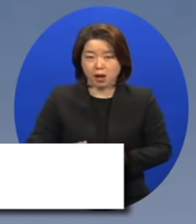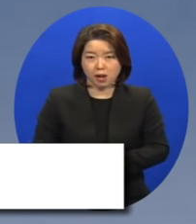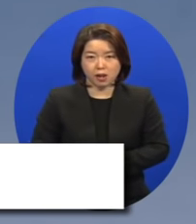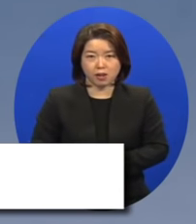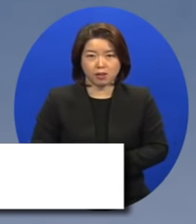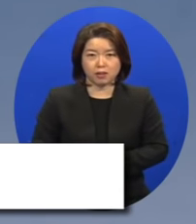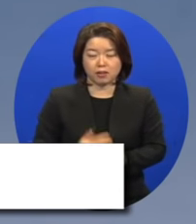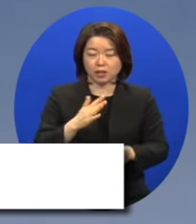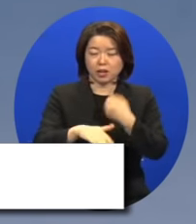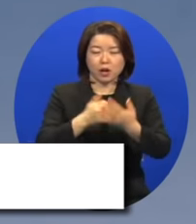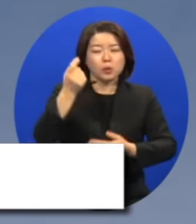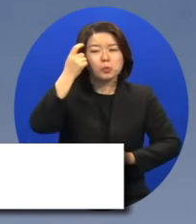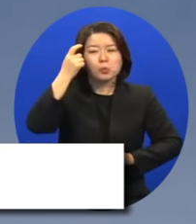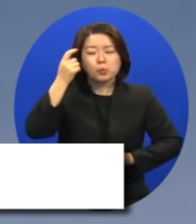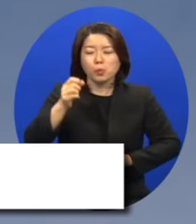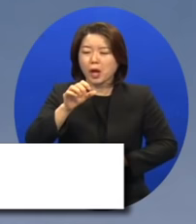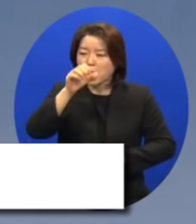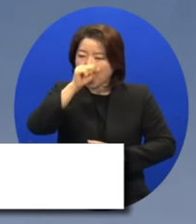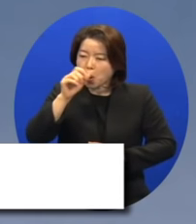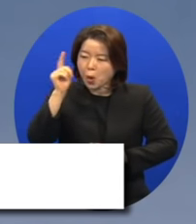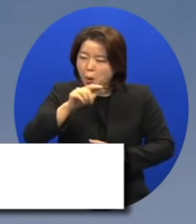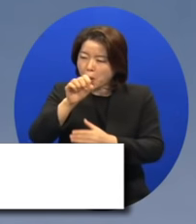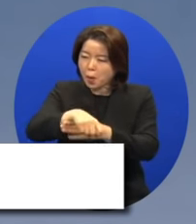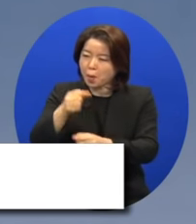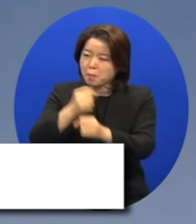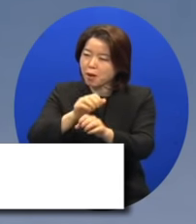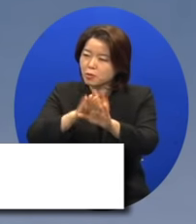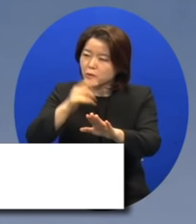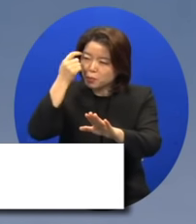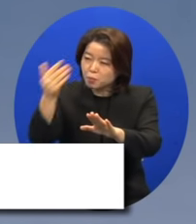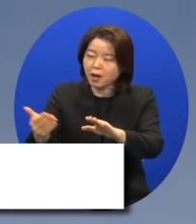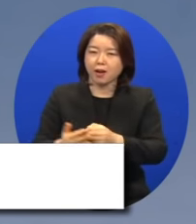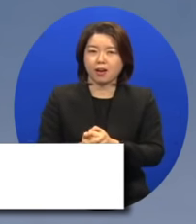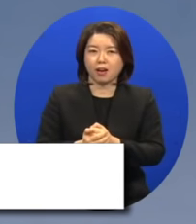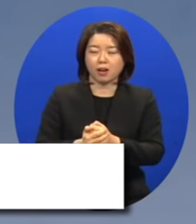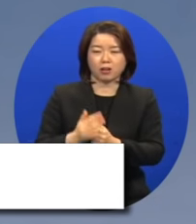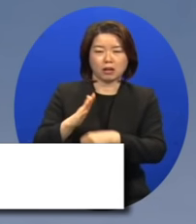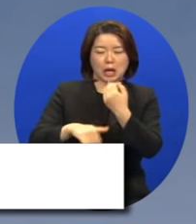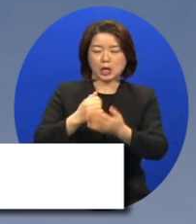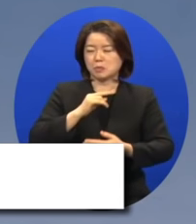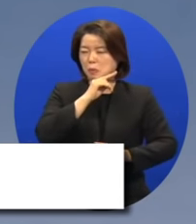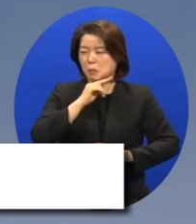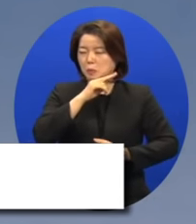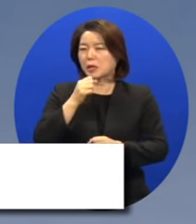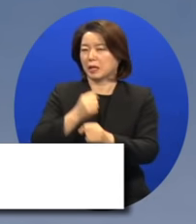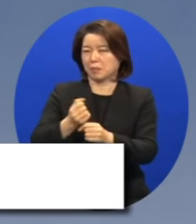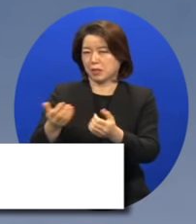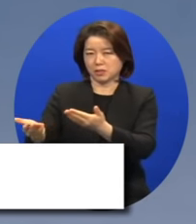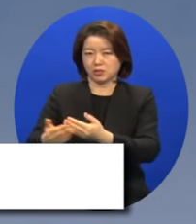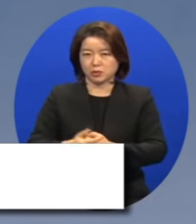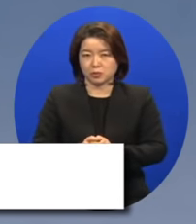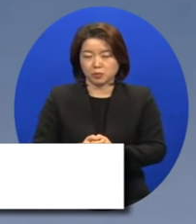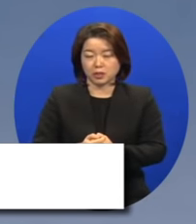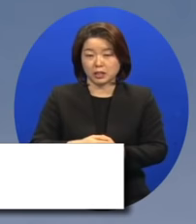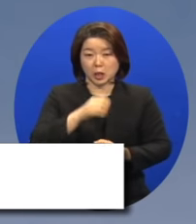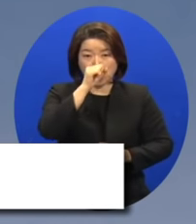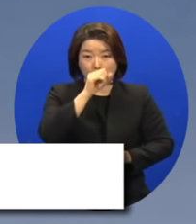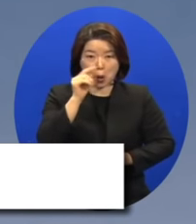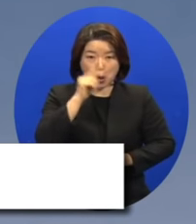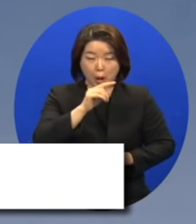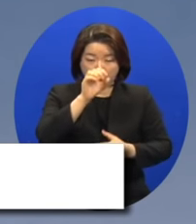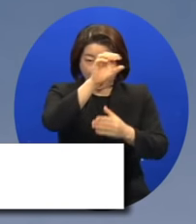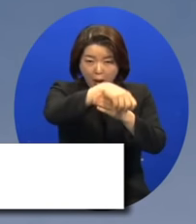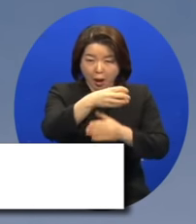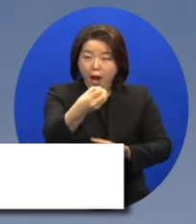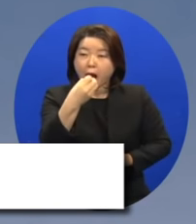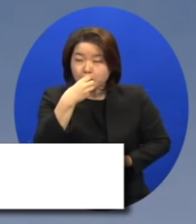했습니다." 하나님은왜저나무를만드셨을까?"그는 그들로하여금하나님을의심하게만들었다." 그열매를먹으면하나님